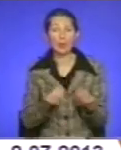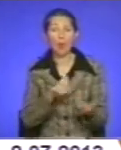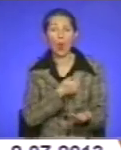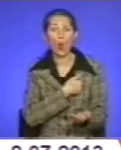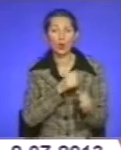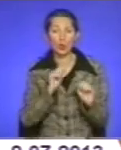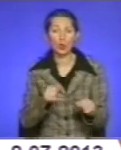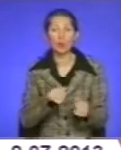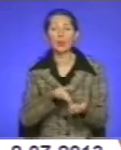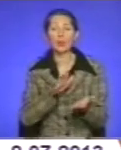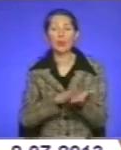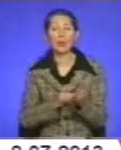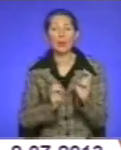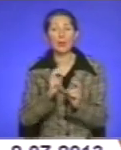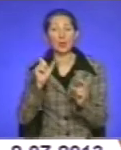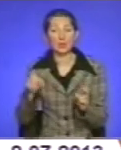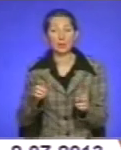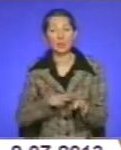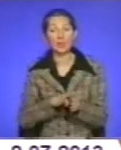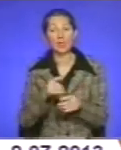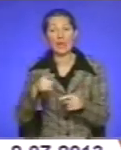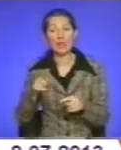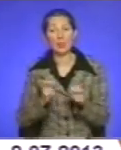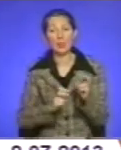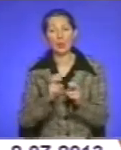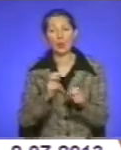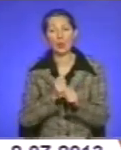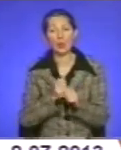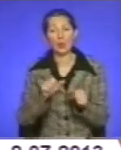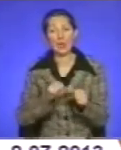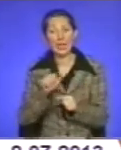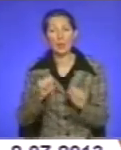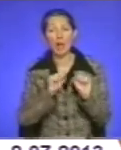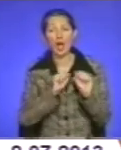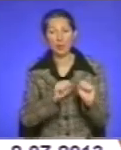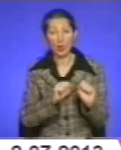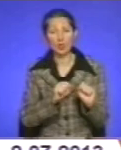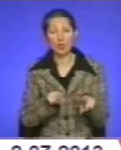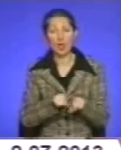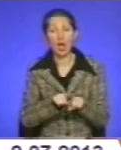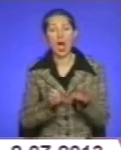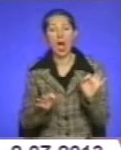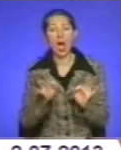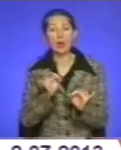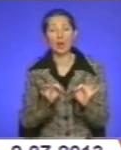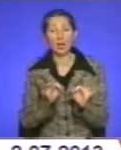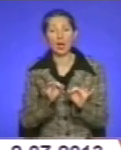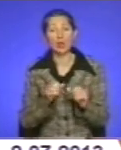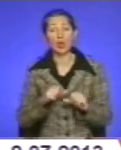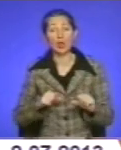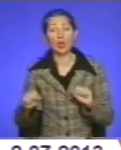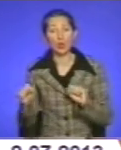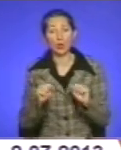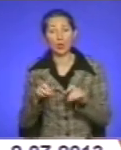реєструватися підприємцем, здійснювати іншу підприємницьку, крім адвокатської та арбітражного керуючої діяльність. І в